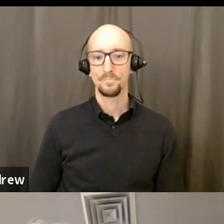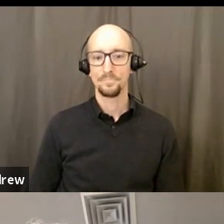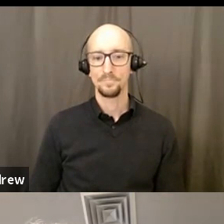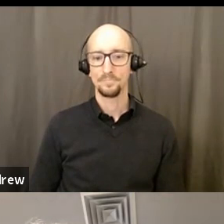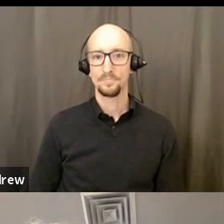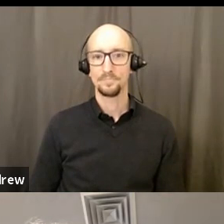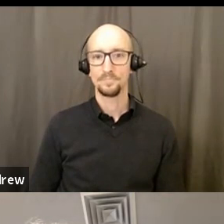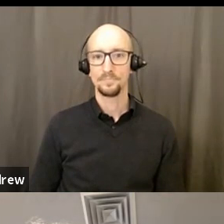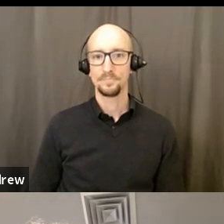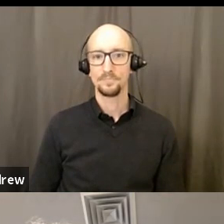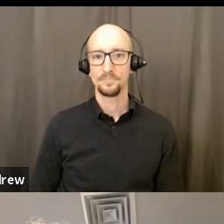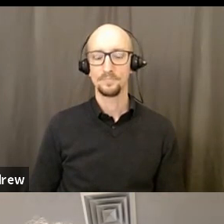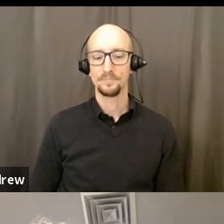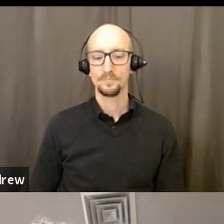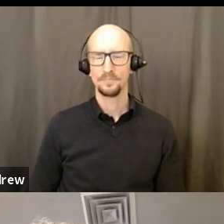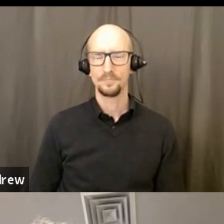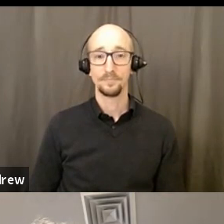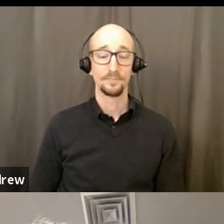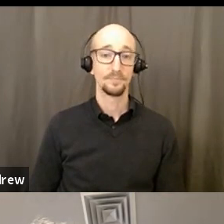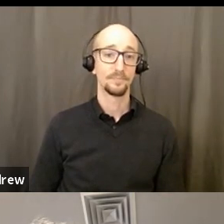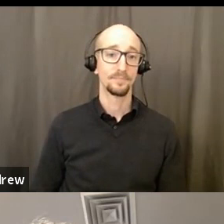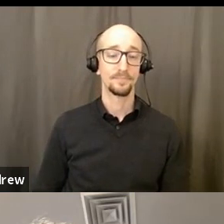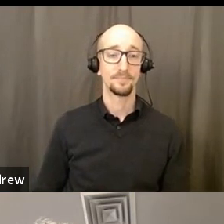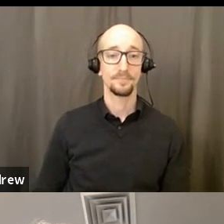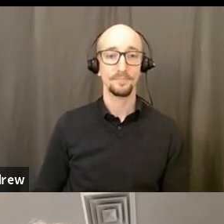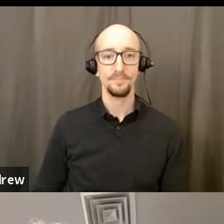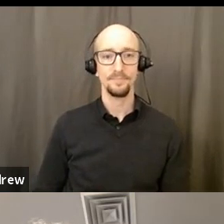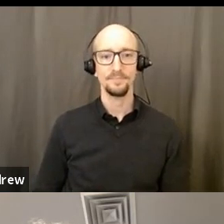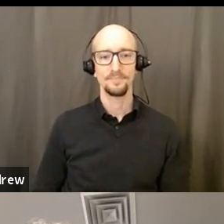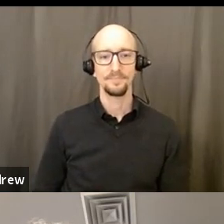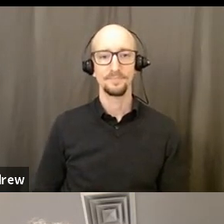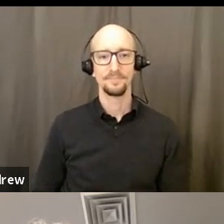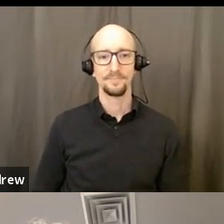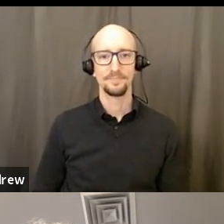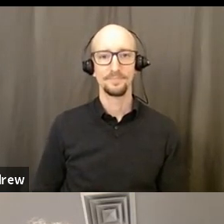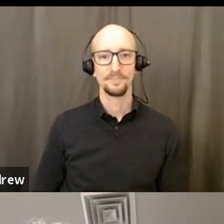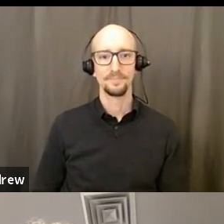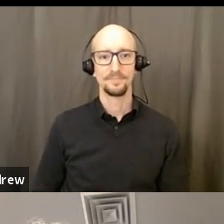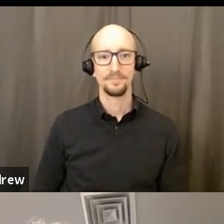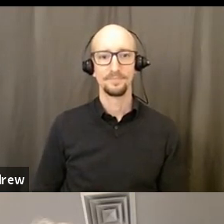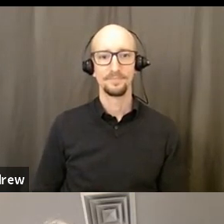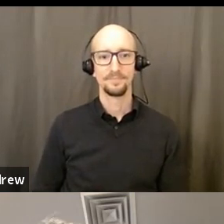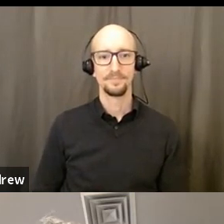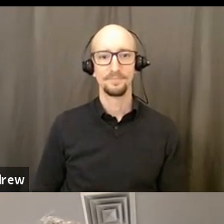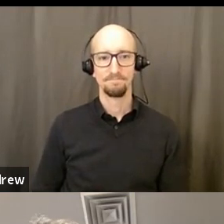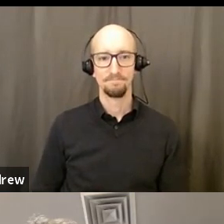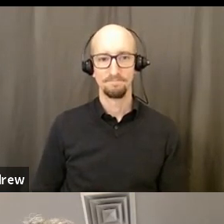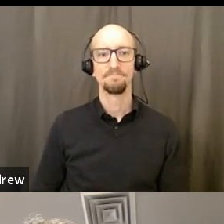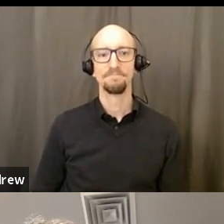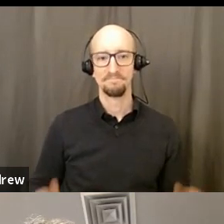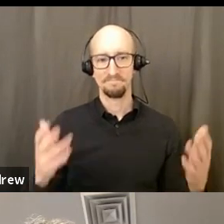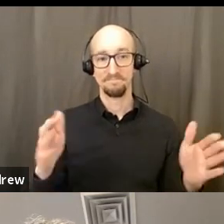再揀呢個 Cantonese 亦都可以入到呢個翻譯嘅頻道啦。OK， 唔該晒 ，Thank you。 Thank